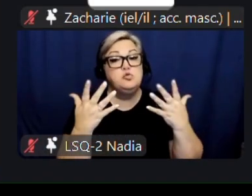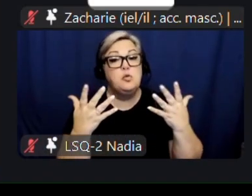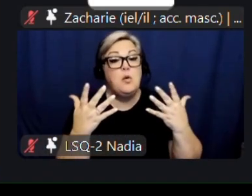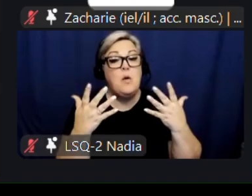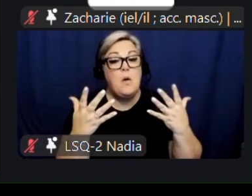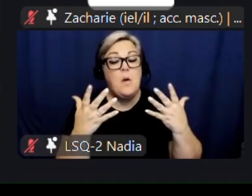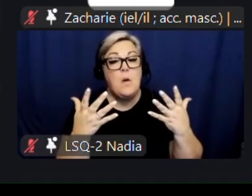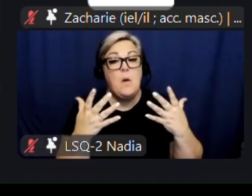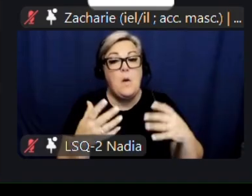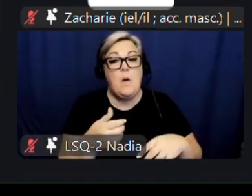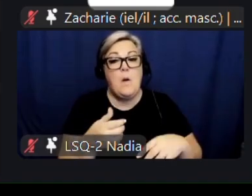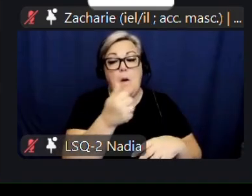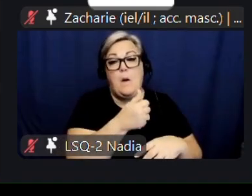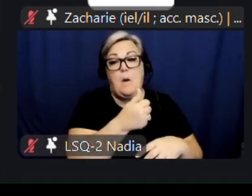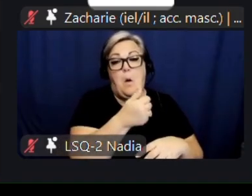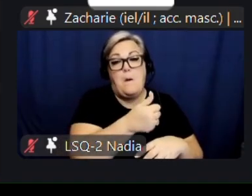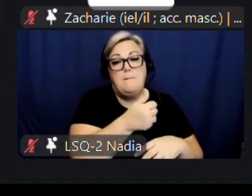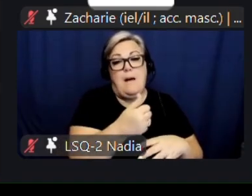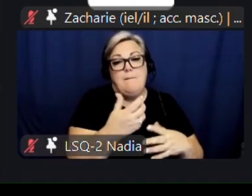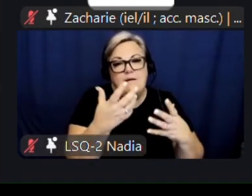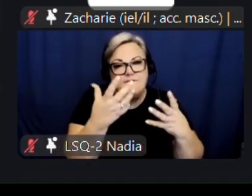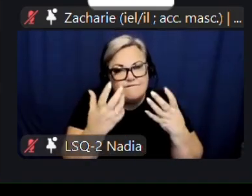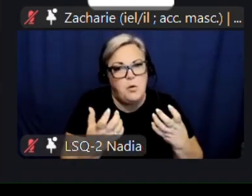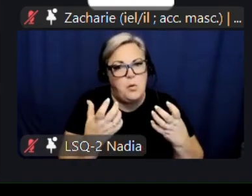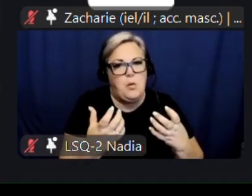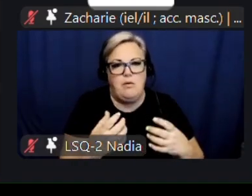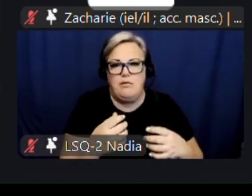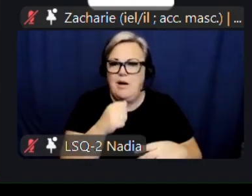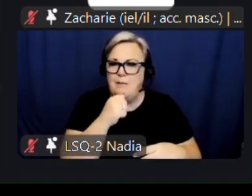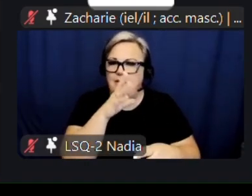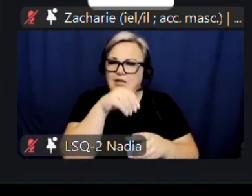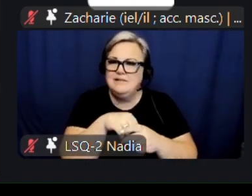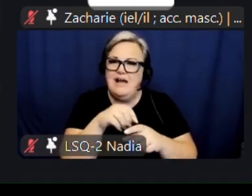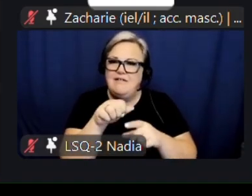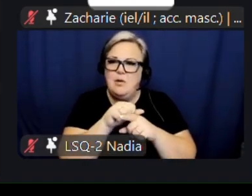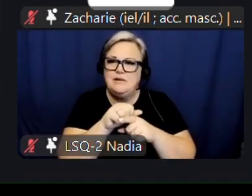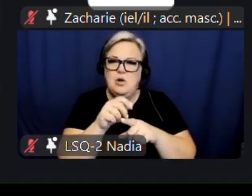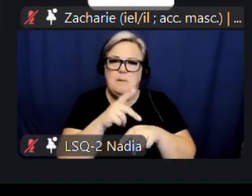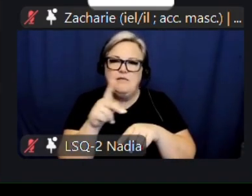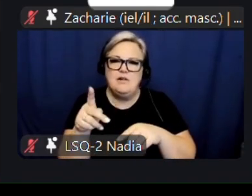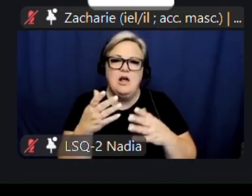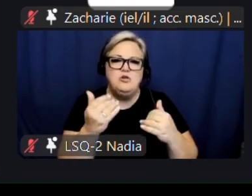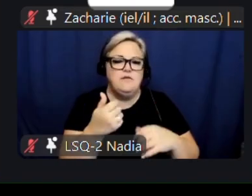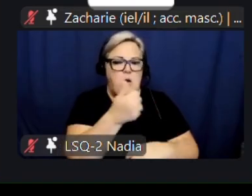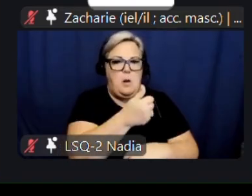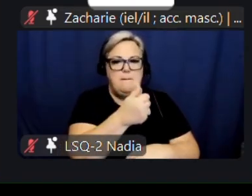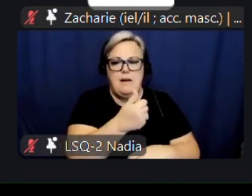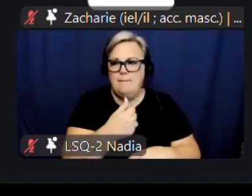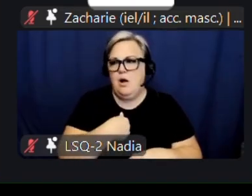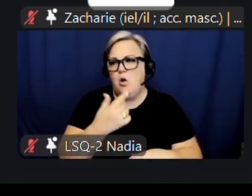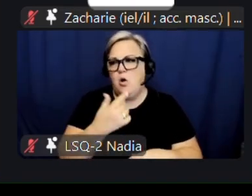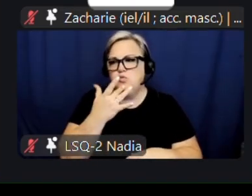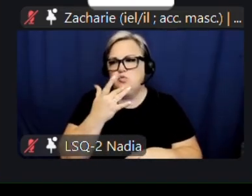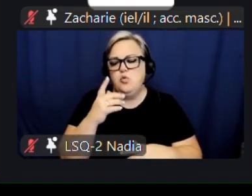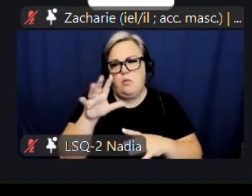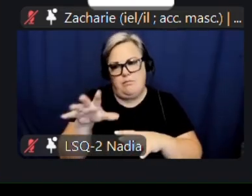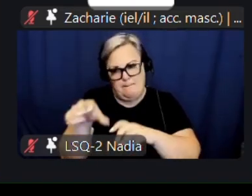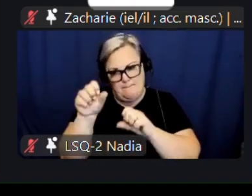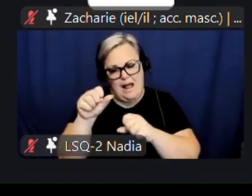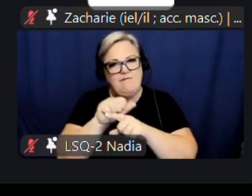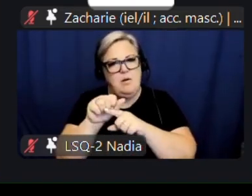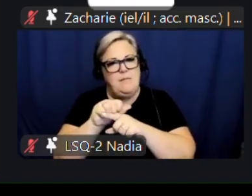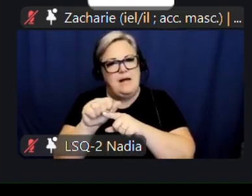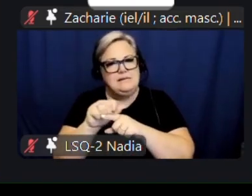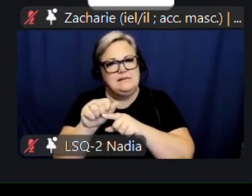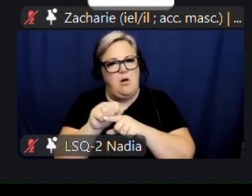l'ont fait par leur propre initiative. Ça ne faisait pas partie de leur formation professionnelle. C'est souvent des formations que les personnes ont suivies par intérêt personnel à l'extérieur de